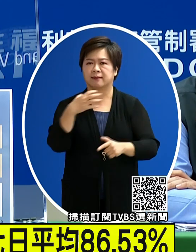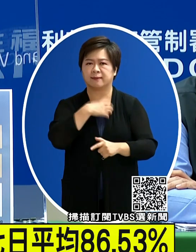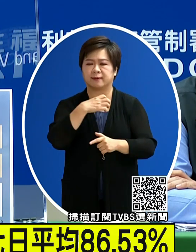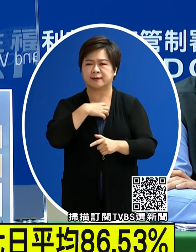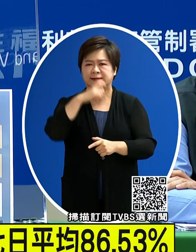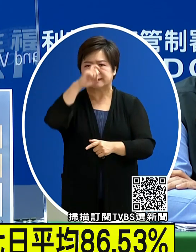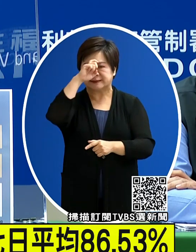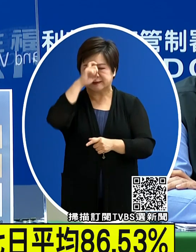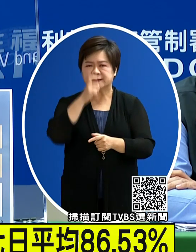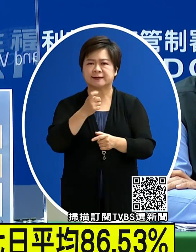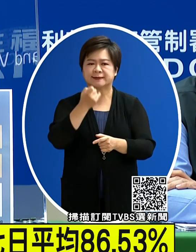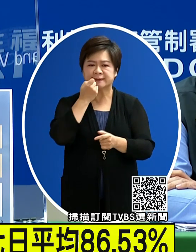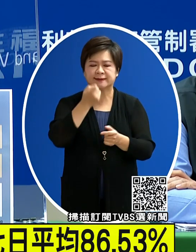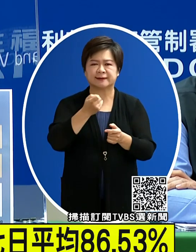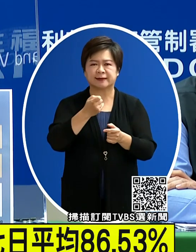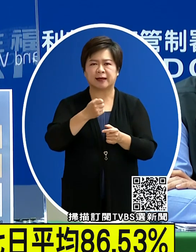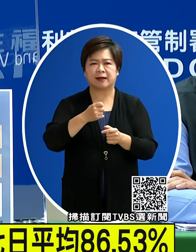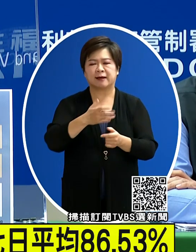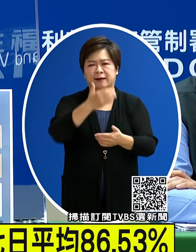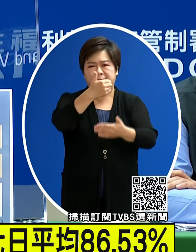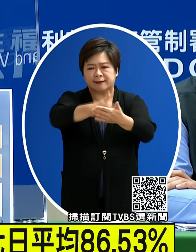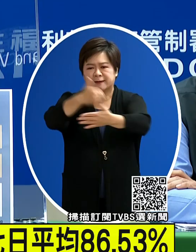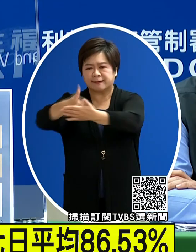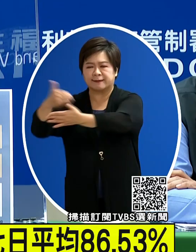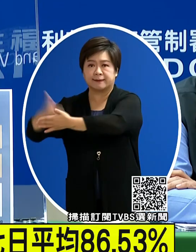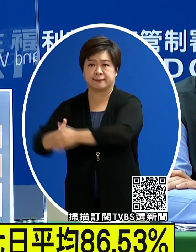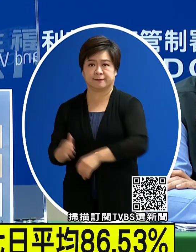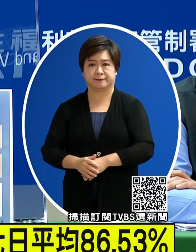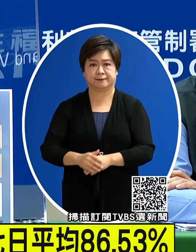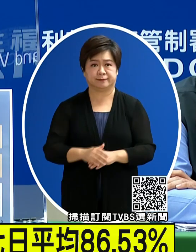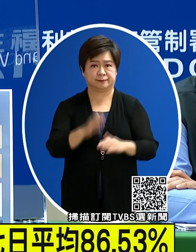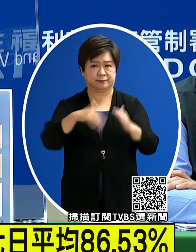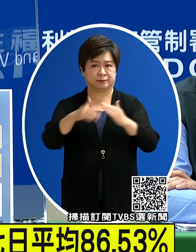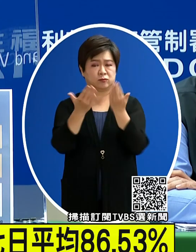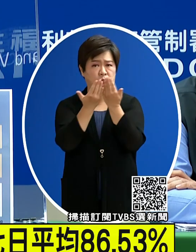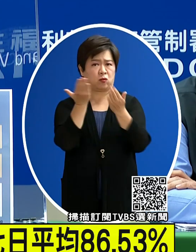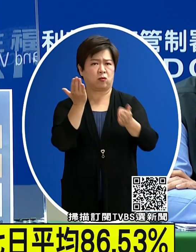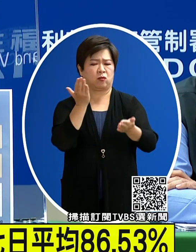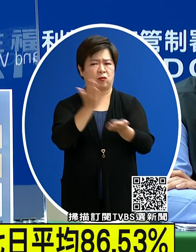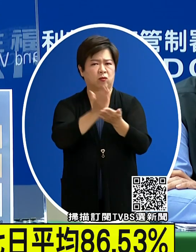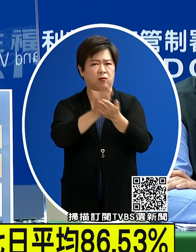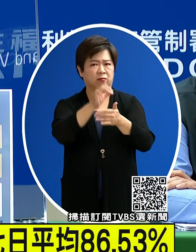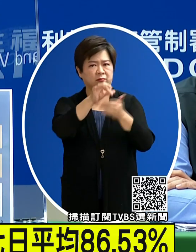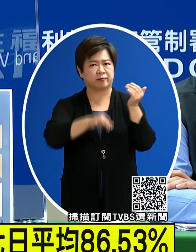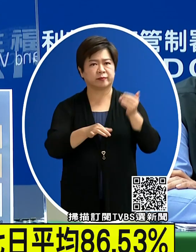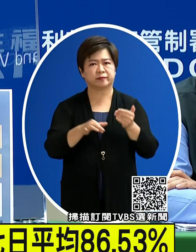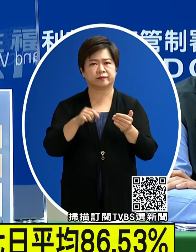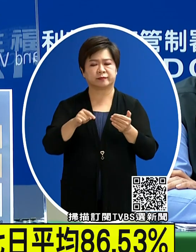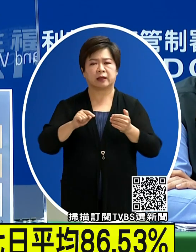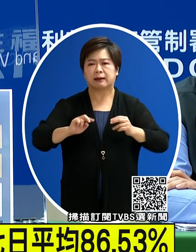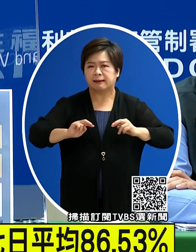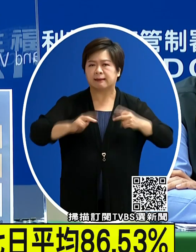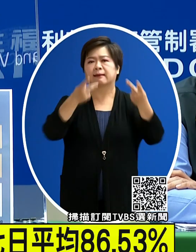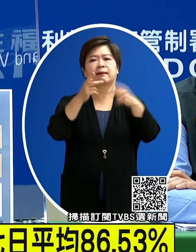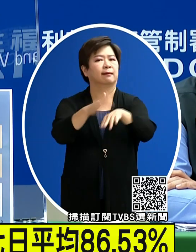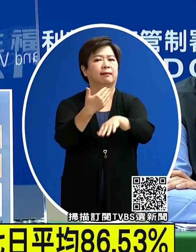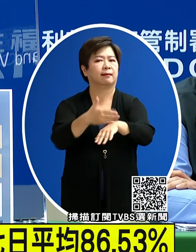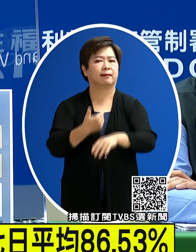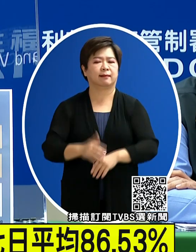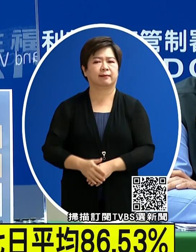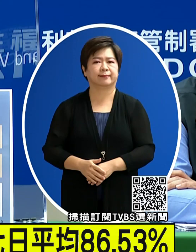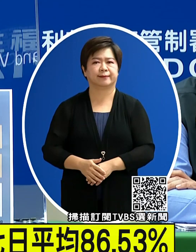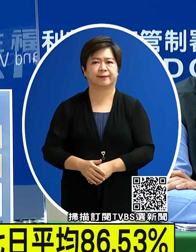够分散来。那第二个学校停课标准不会定，啊不会改了哈。那当